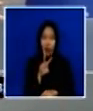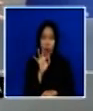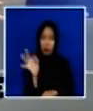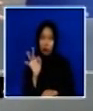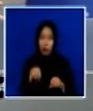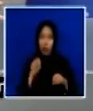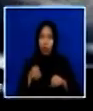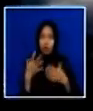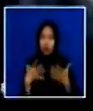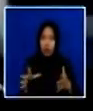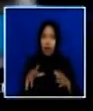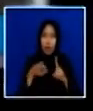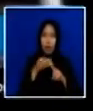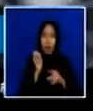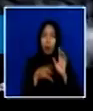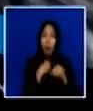yang telah dibongkar